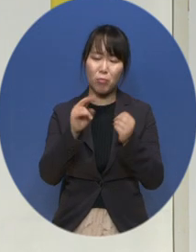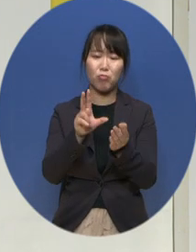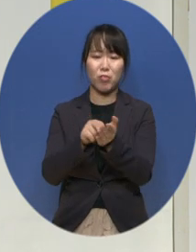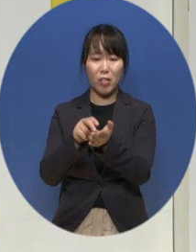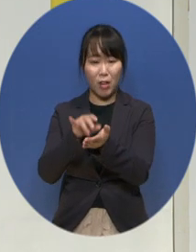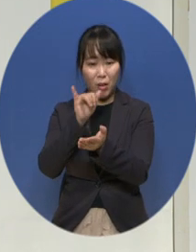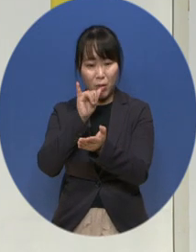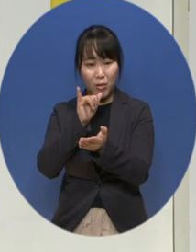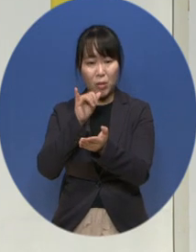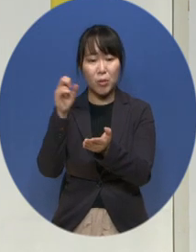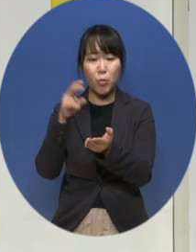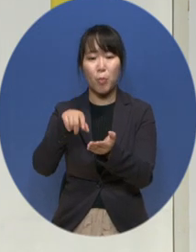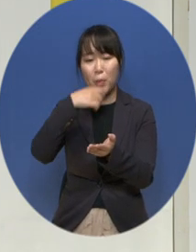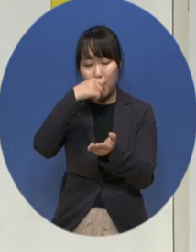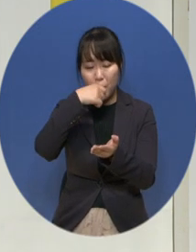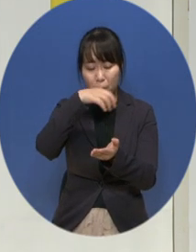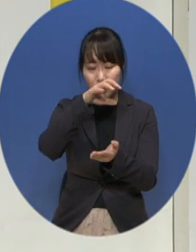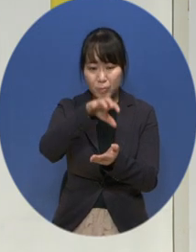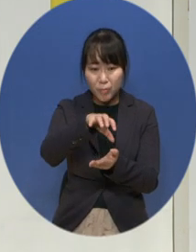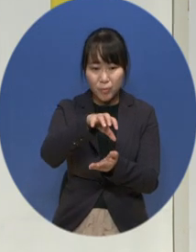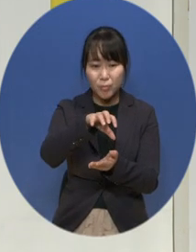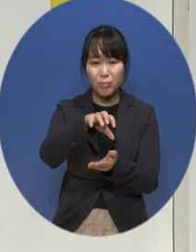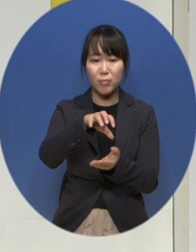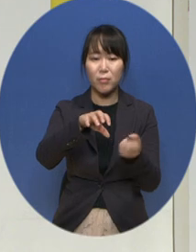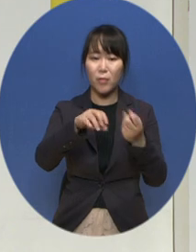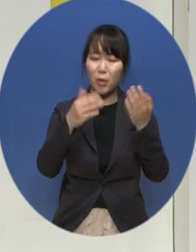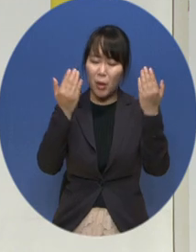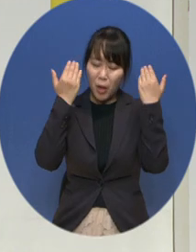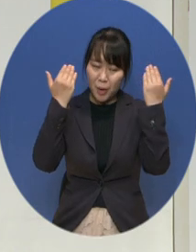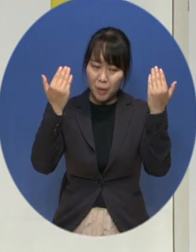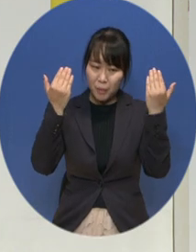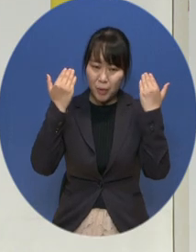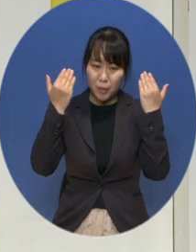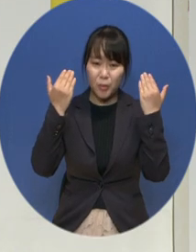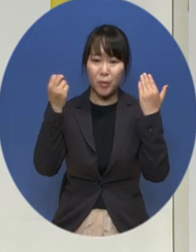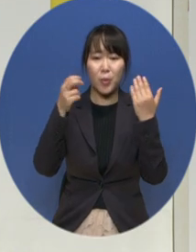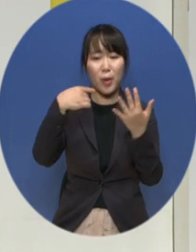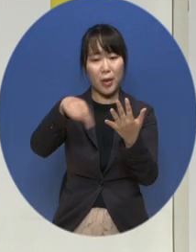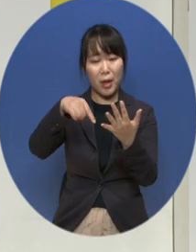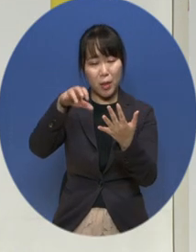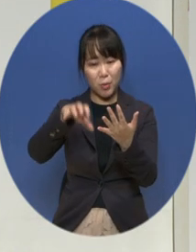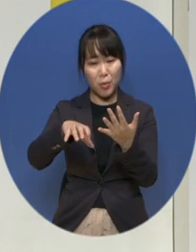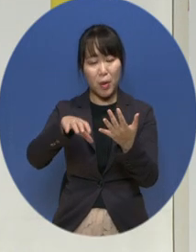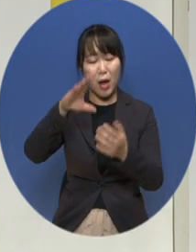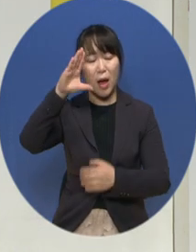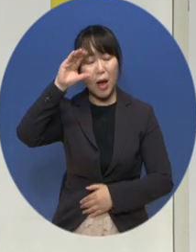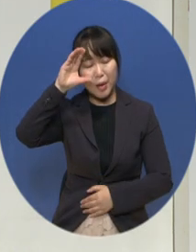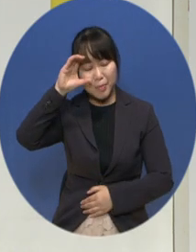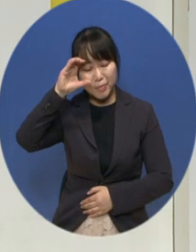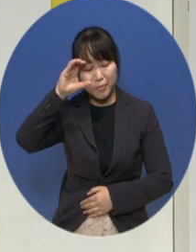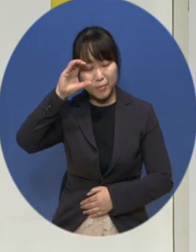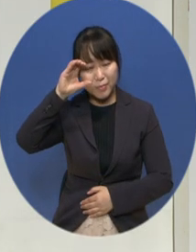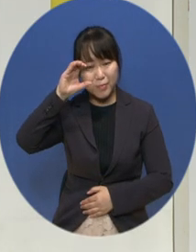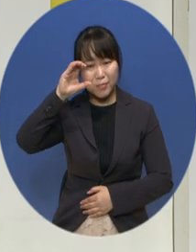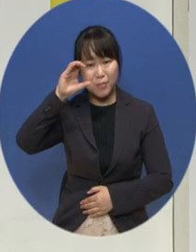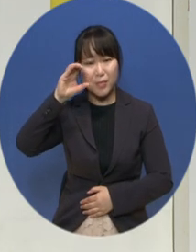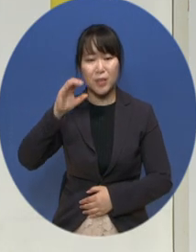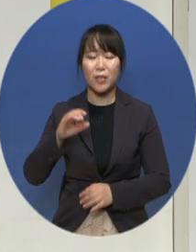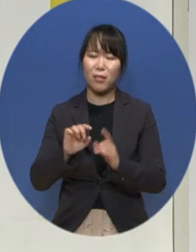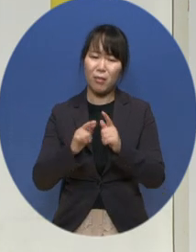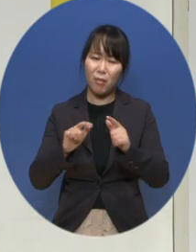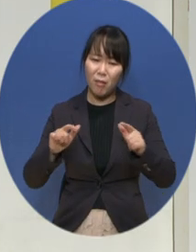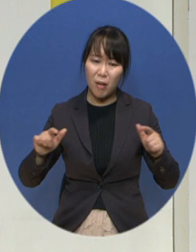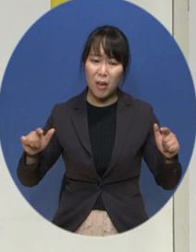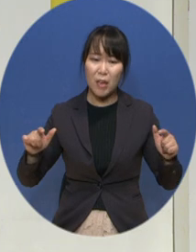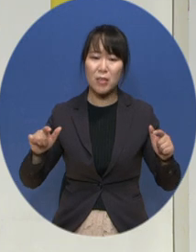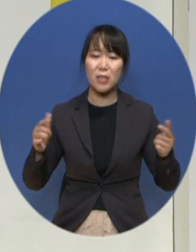있고 더덕 우마 이제 음식점이나 또는 학교 강의 나 또는 알바나 뭐 이런